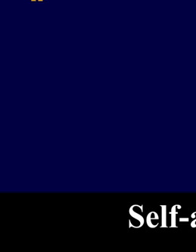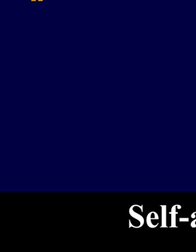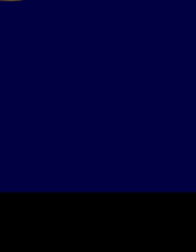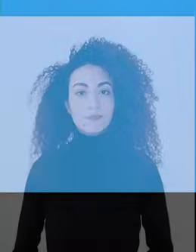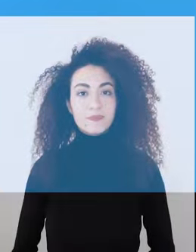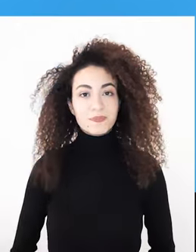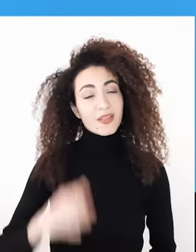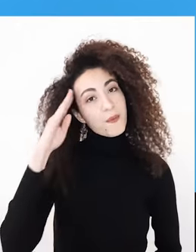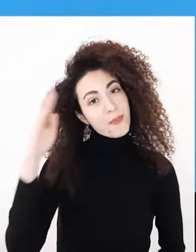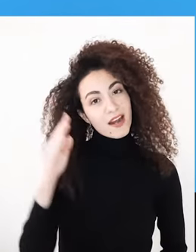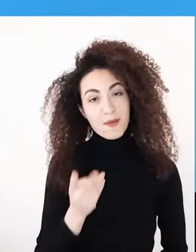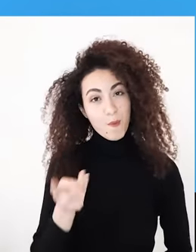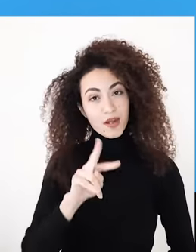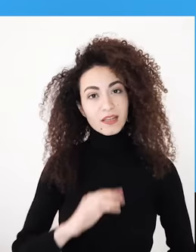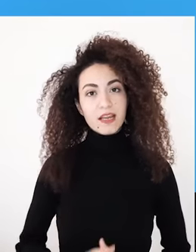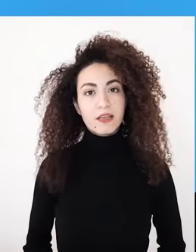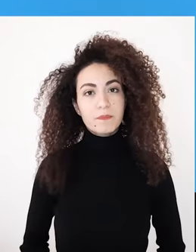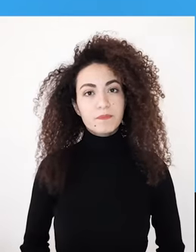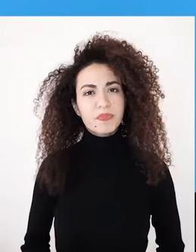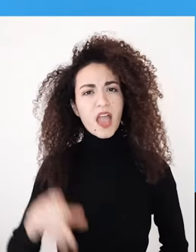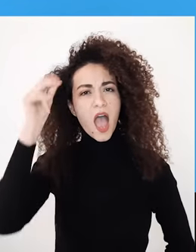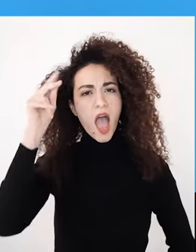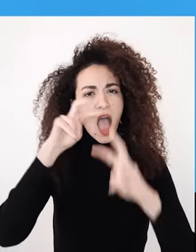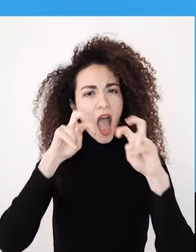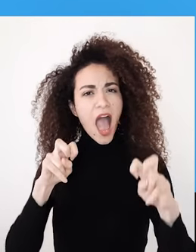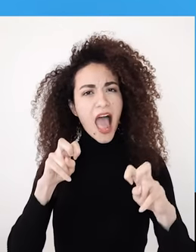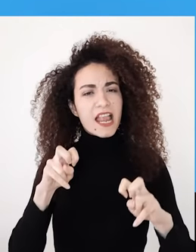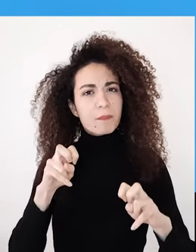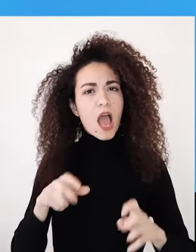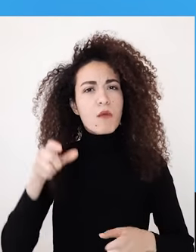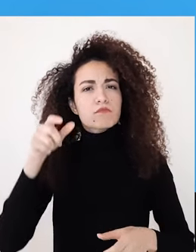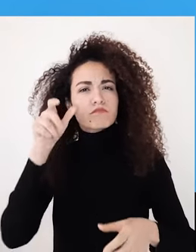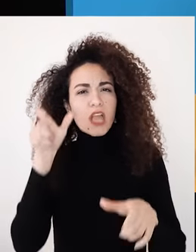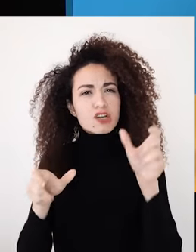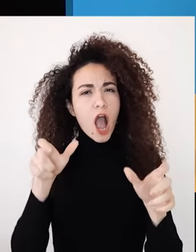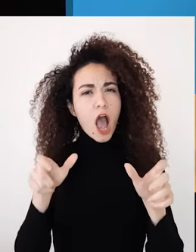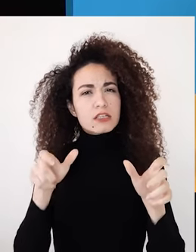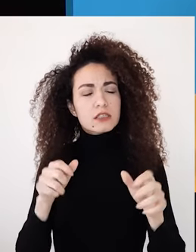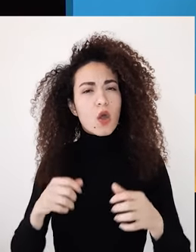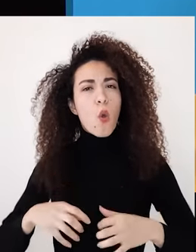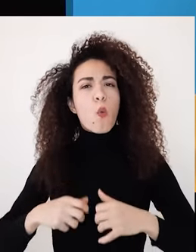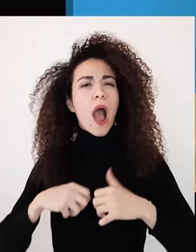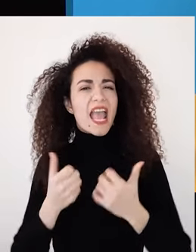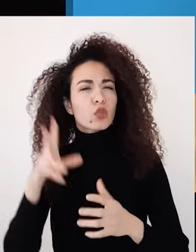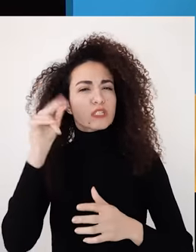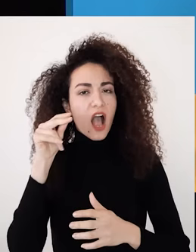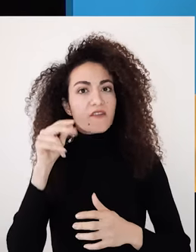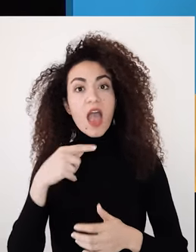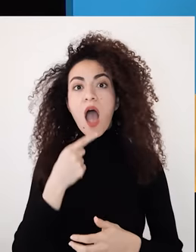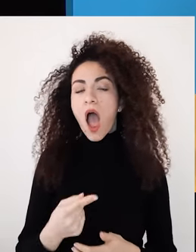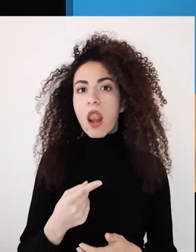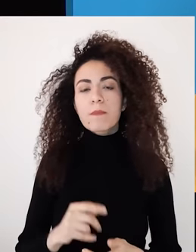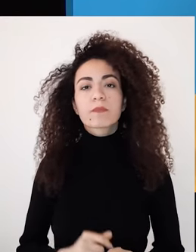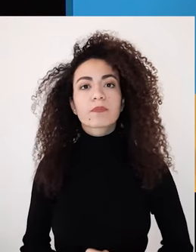مرحبا عن جديد بتقول عالمة الأفريكولوجيا مارغريت ميد لا تشكك أبدا في قدرة